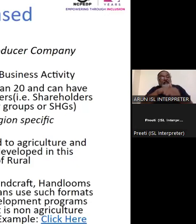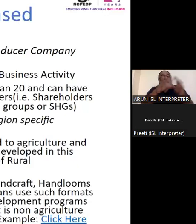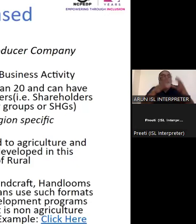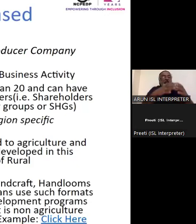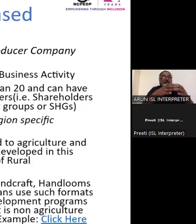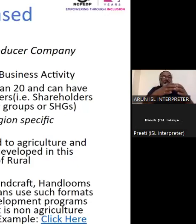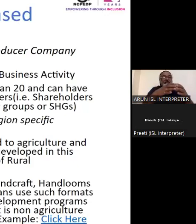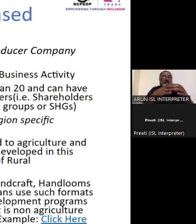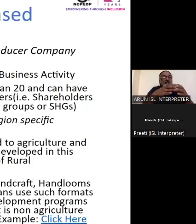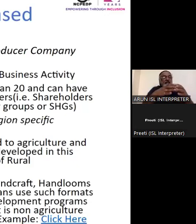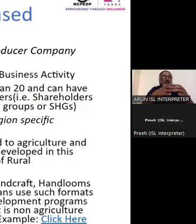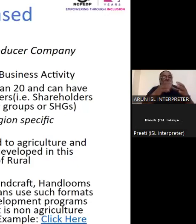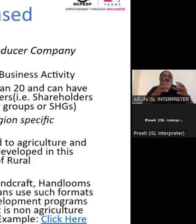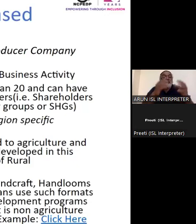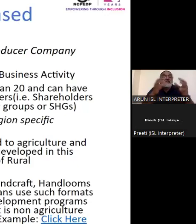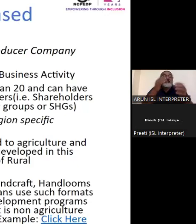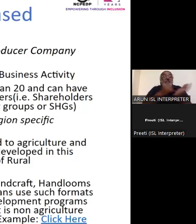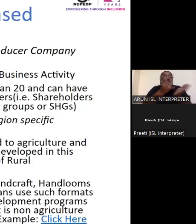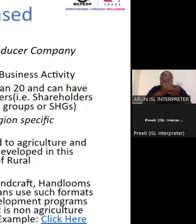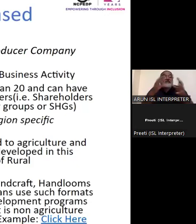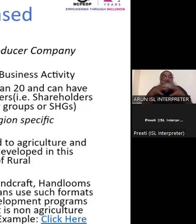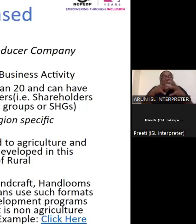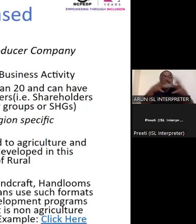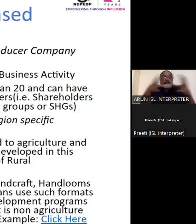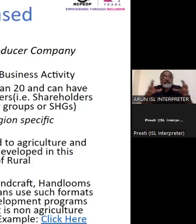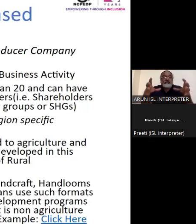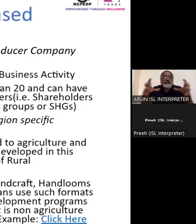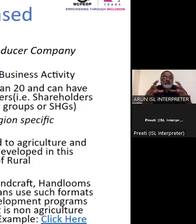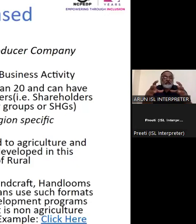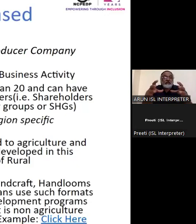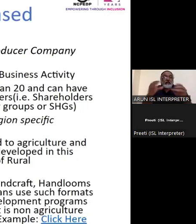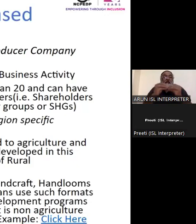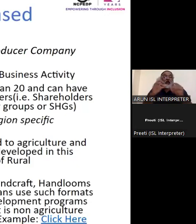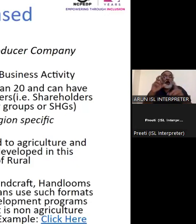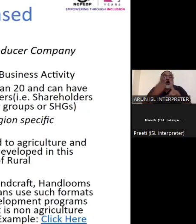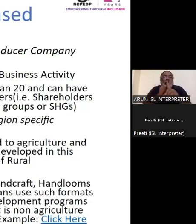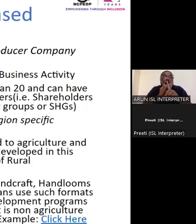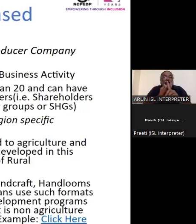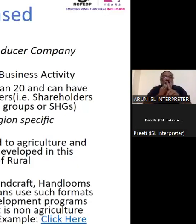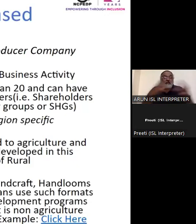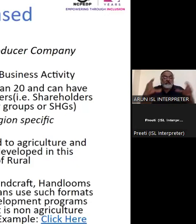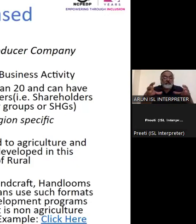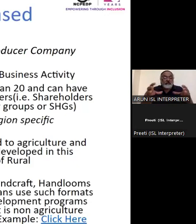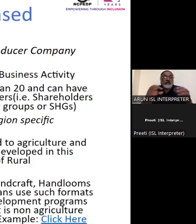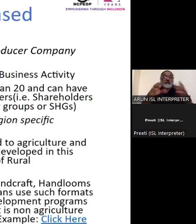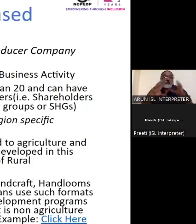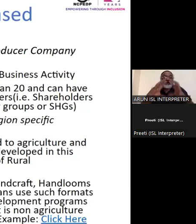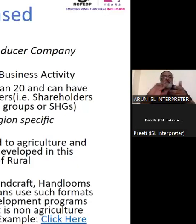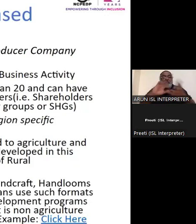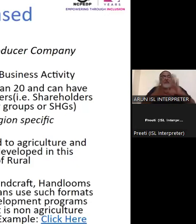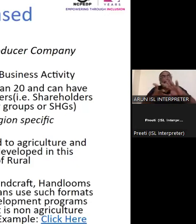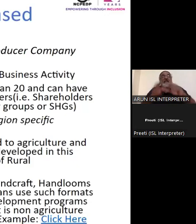तैयार होगा, है ना। अब हर एक गांव के जब एसएचजी मिलके एक ब्लॉक के स्तर पे आएंगे तो वो एक फेडरेशन बनेगा, ठीक है।